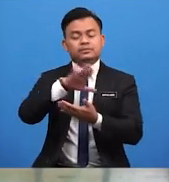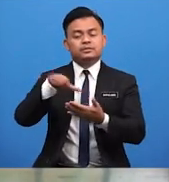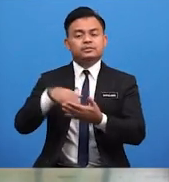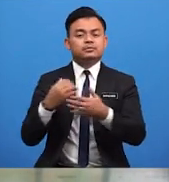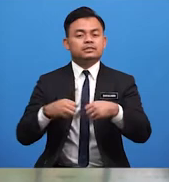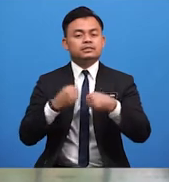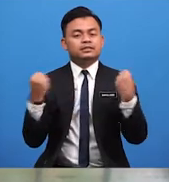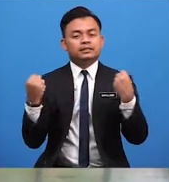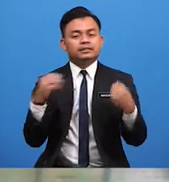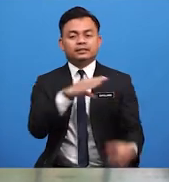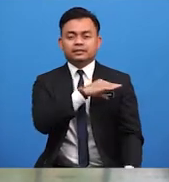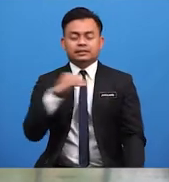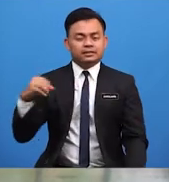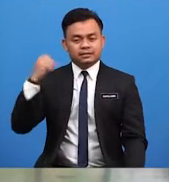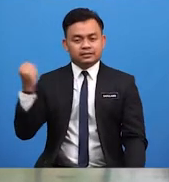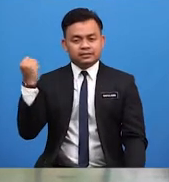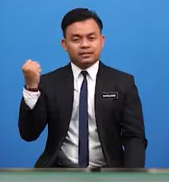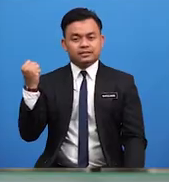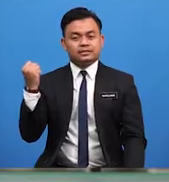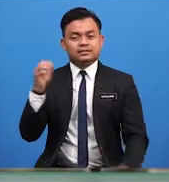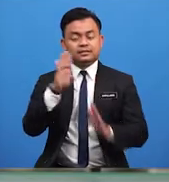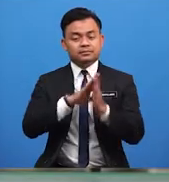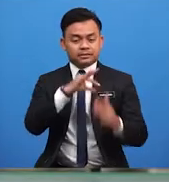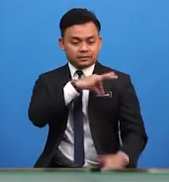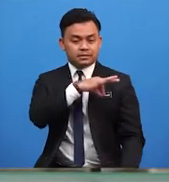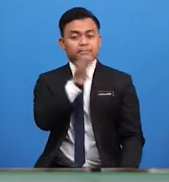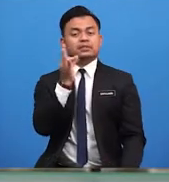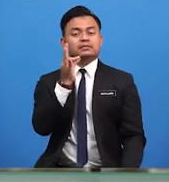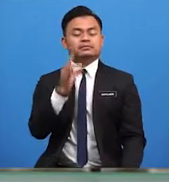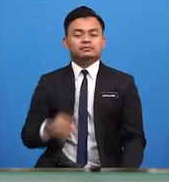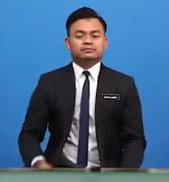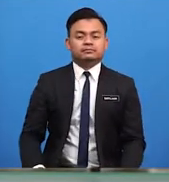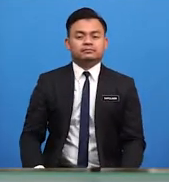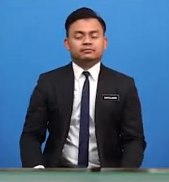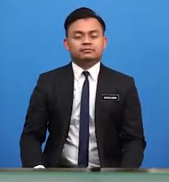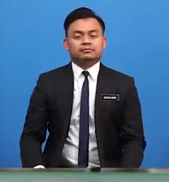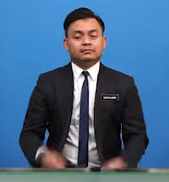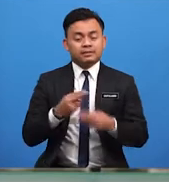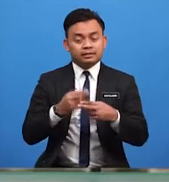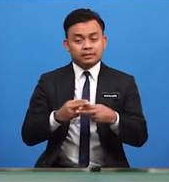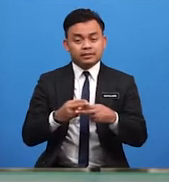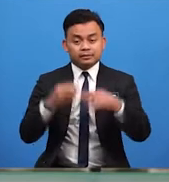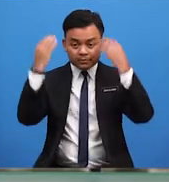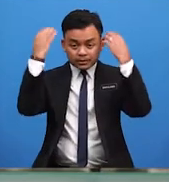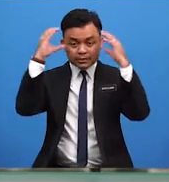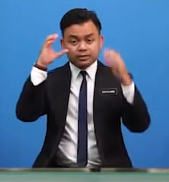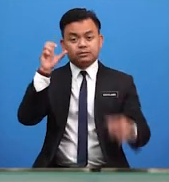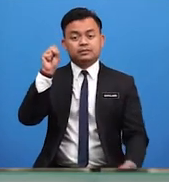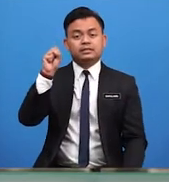sihat dan sentiasa bersemangat. Nama cikgu Siti Sarah binti